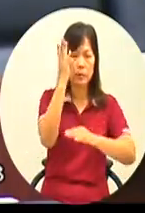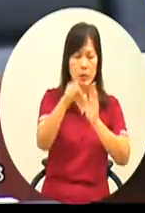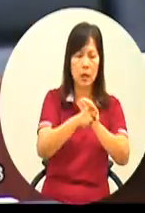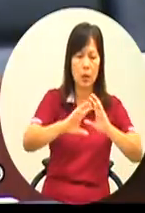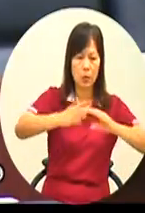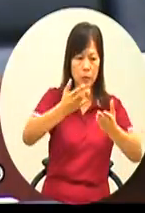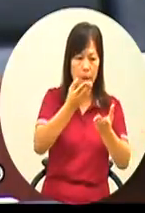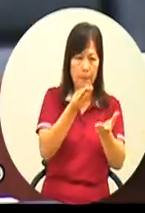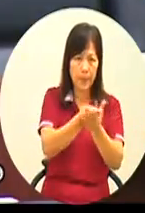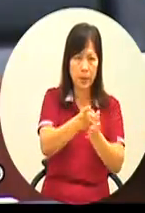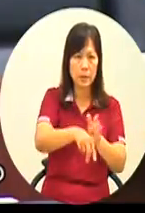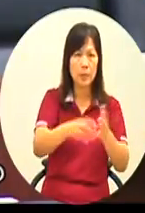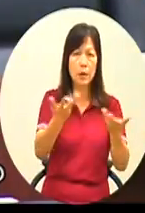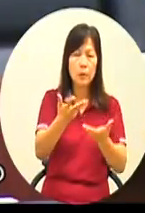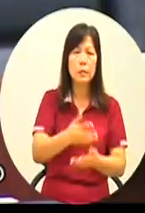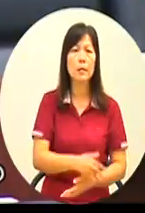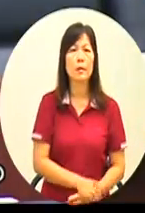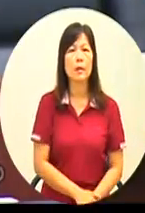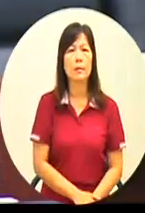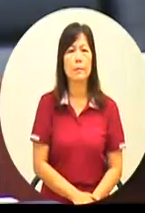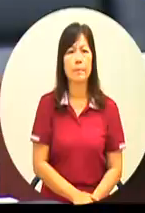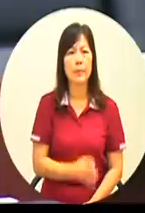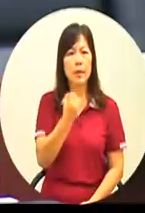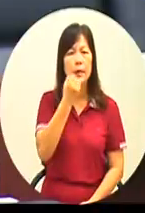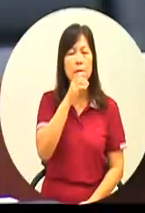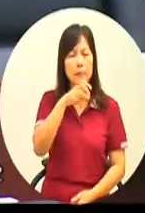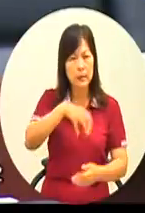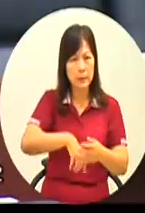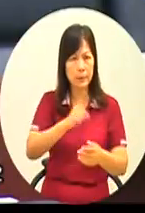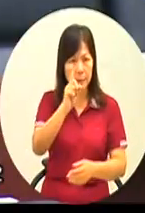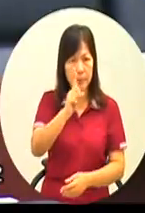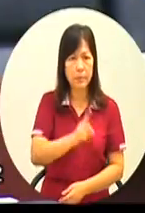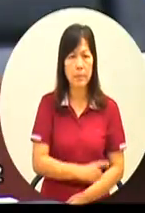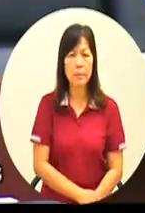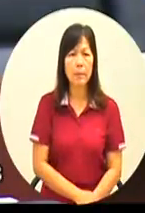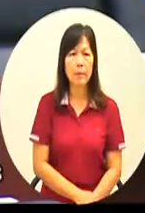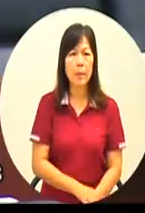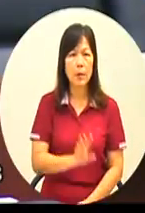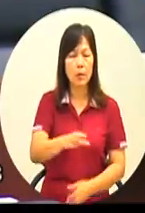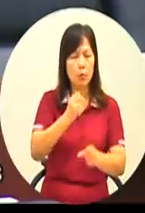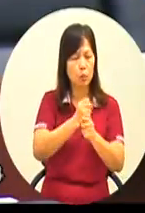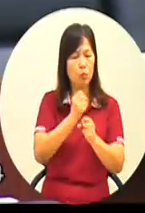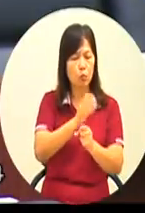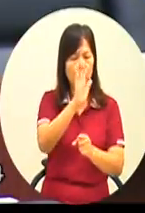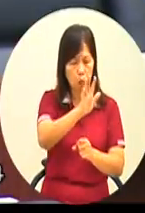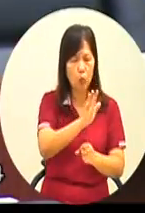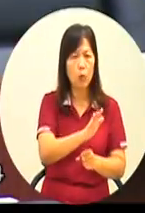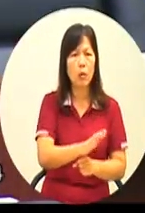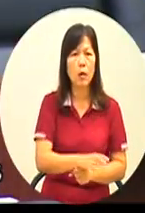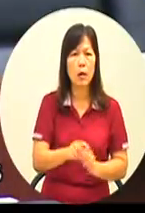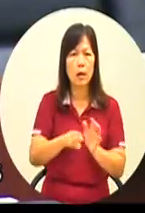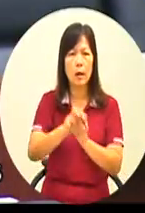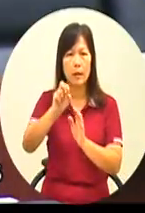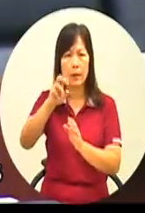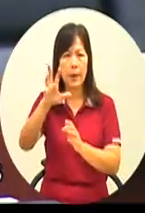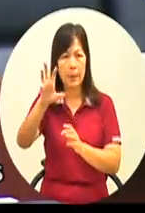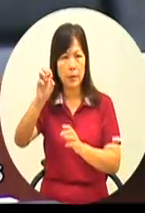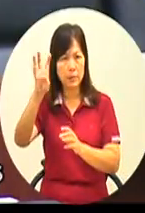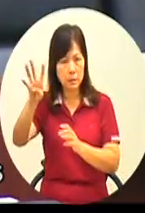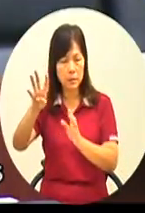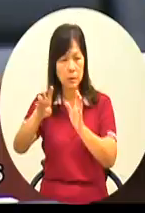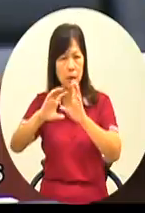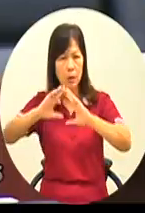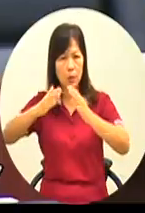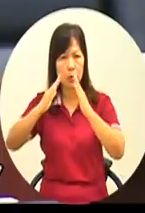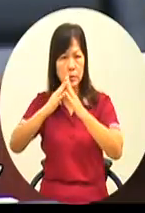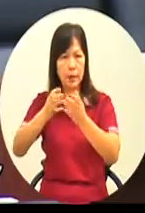件，但是呢，这其中有些在进行当中嘛，284件的国赔案件是